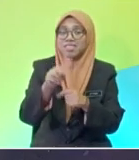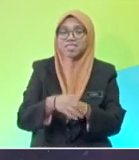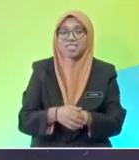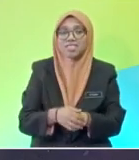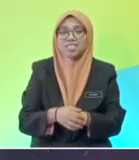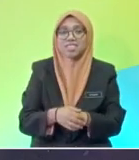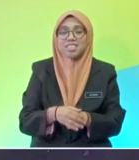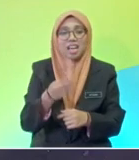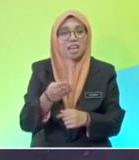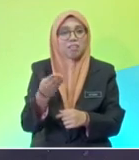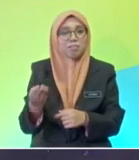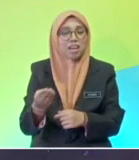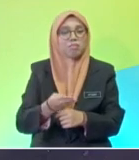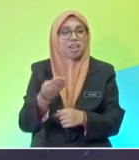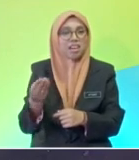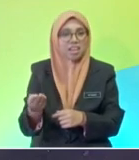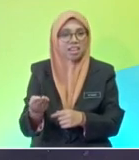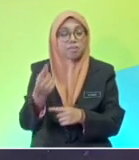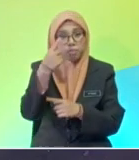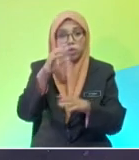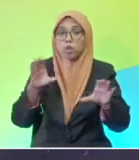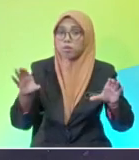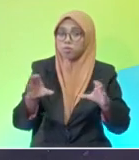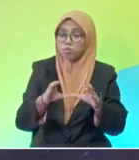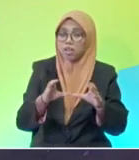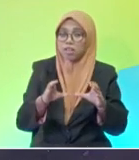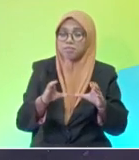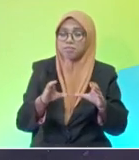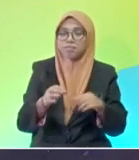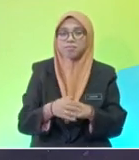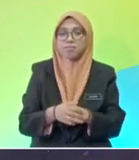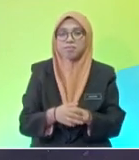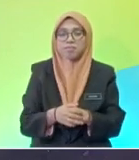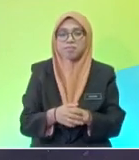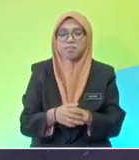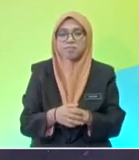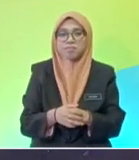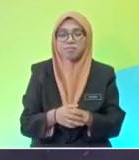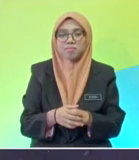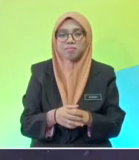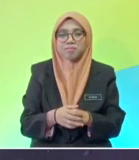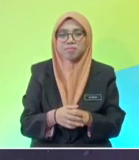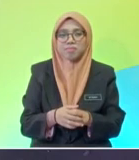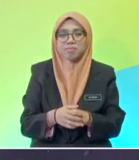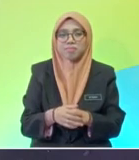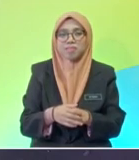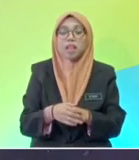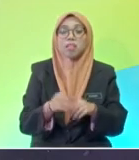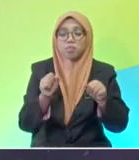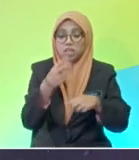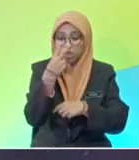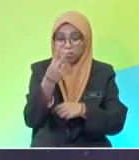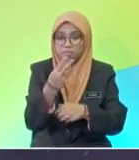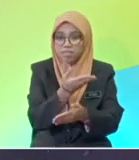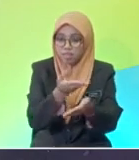bahan-bahan untuk membuat atau menghiaskah ucapan sudah tentulah apa yang ada di atas meja saya ini Oke